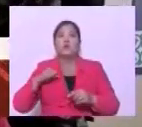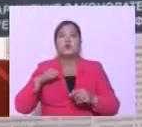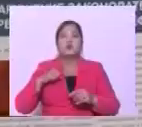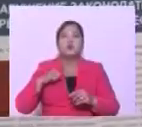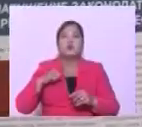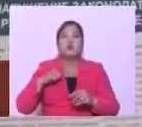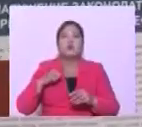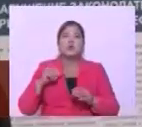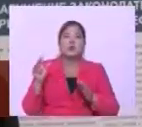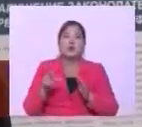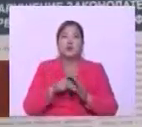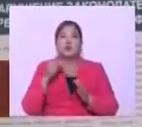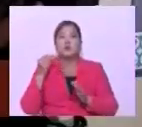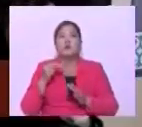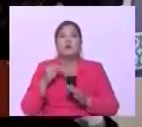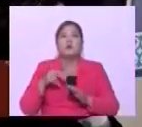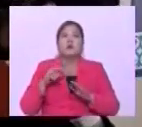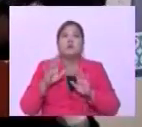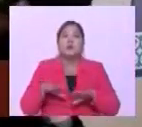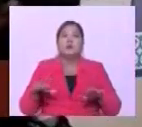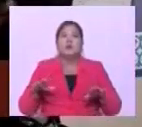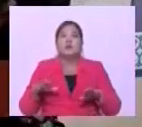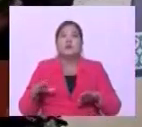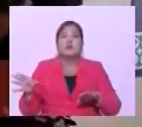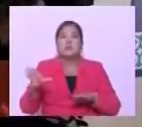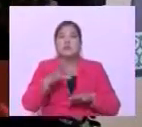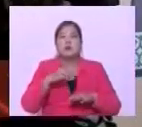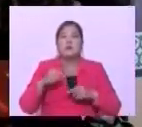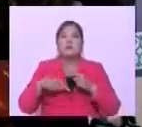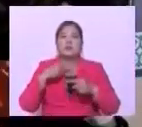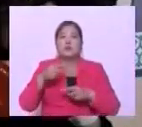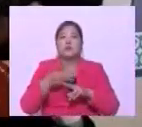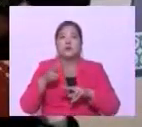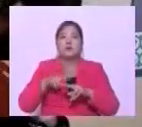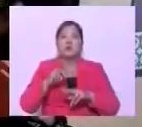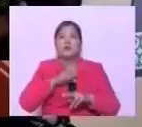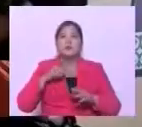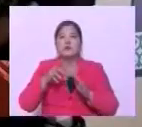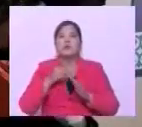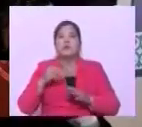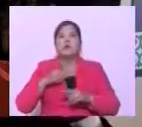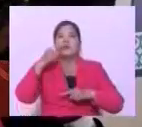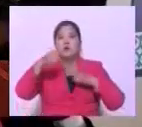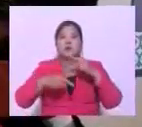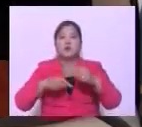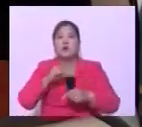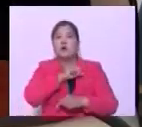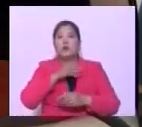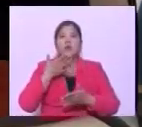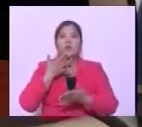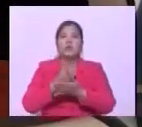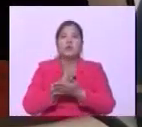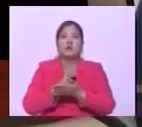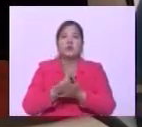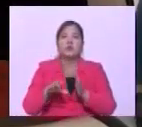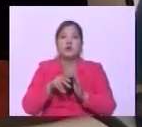келдім. Балалар біздің болашағымыз, өткені біз бүгін өзіміздің таңдауымыз жасасақ, болашақта олар өз таңдауын жасайды. Және